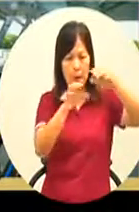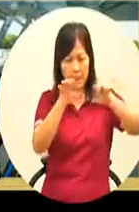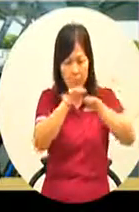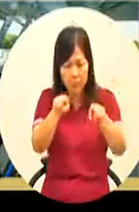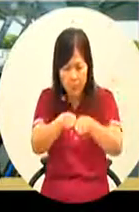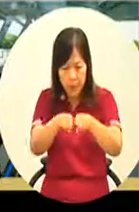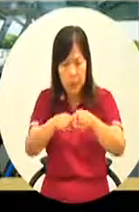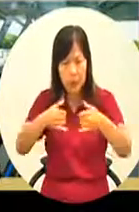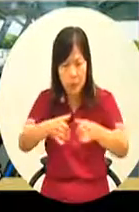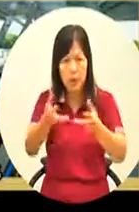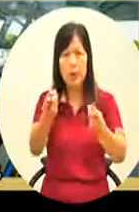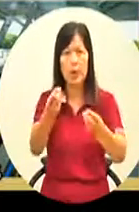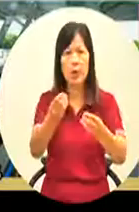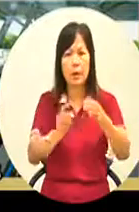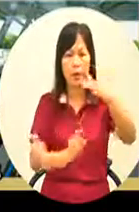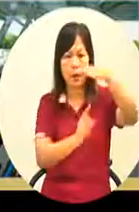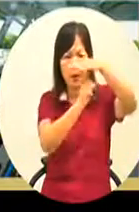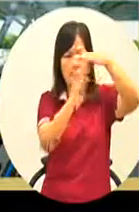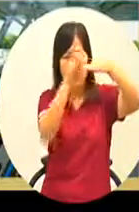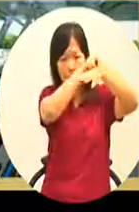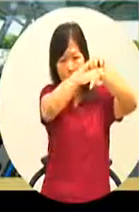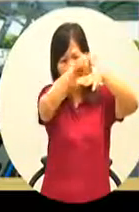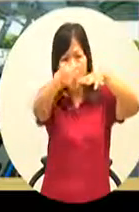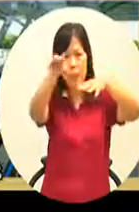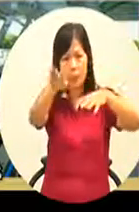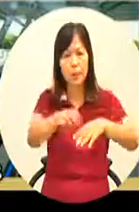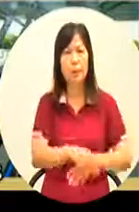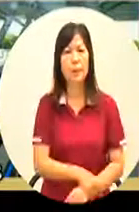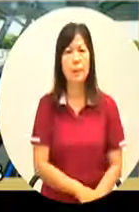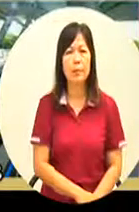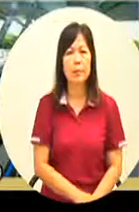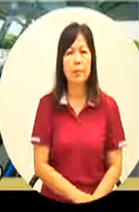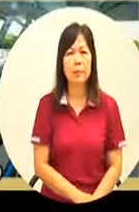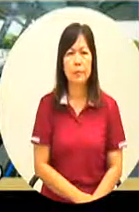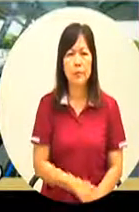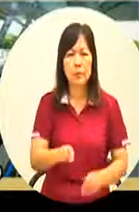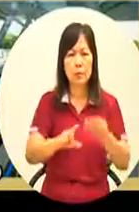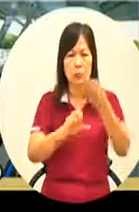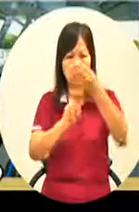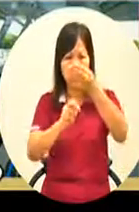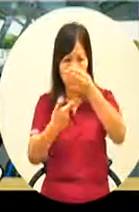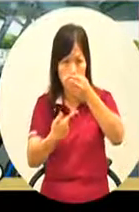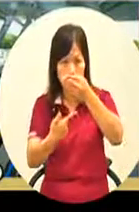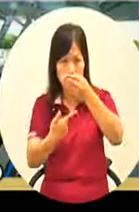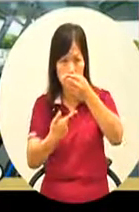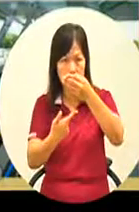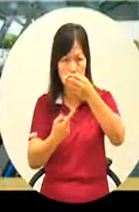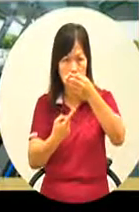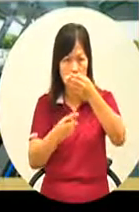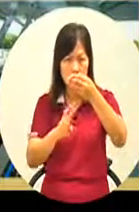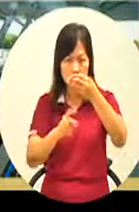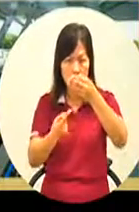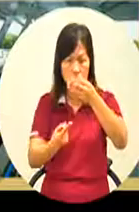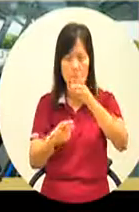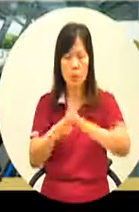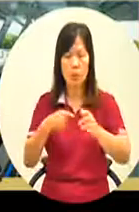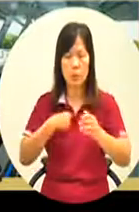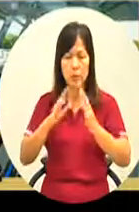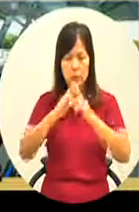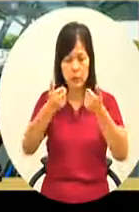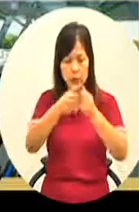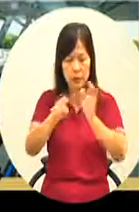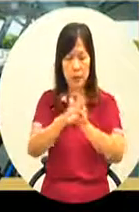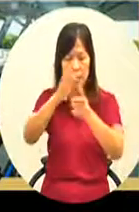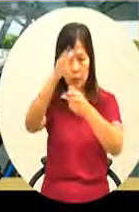道哦，啊，这是吼、哦，这是咱哦9月21号哦，本席伫议会吼、哦。啊，来开